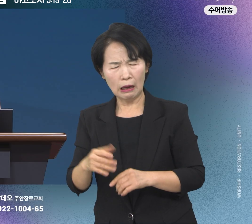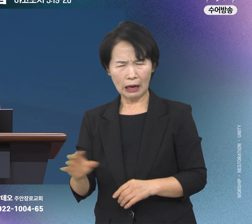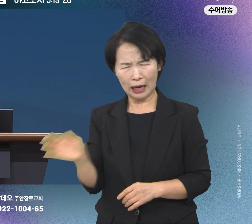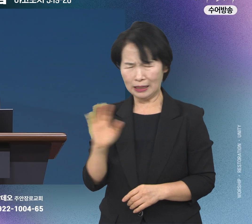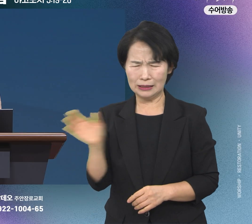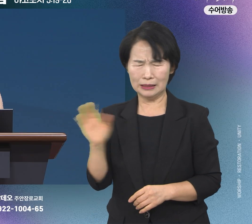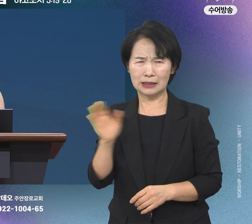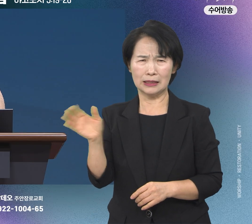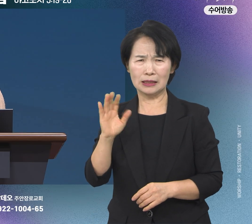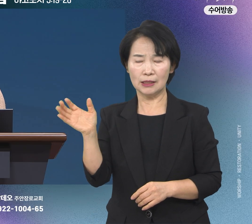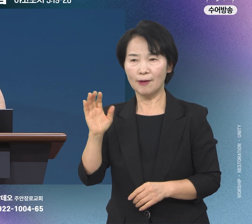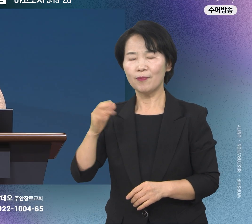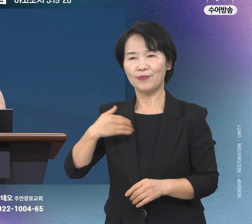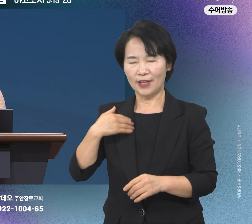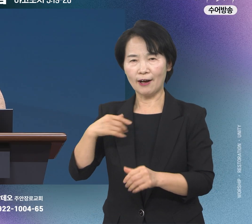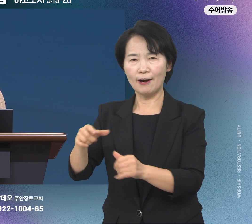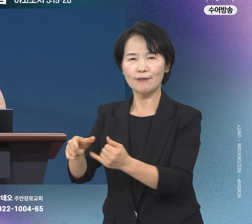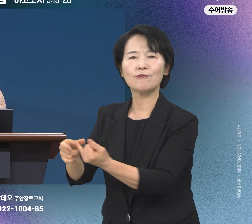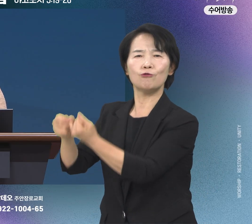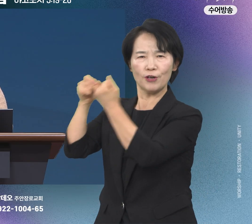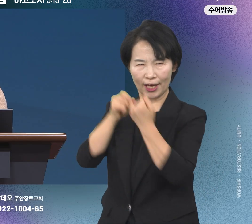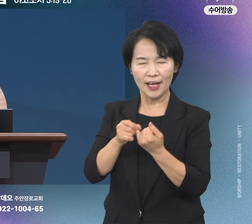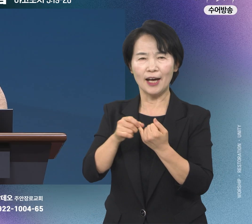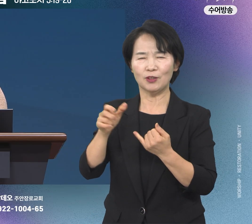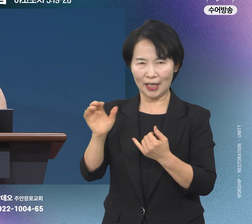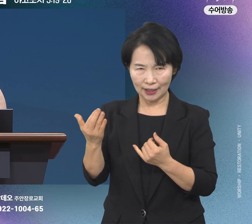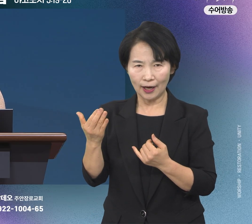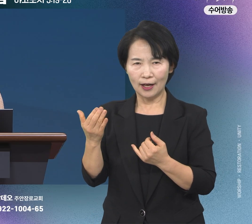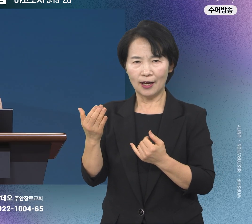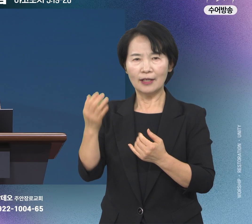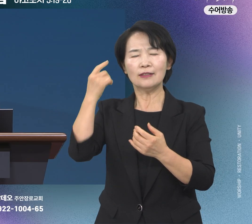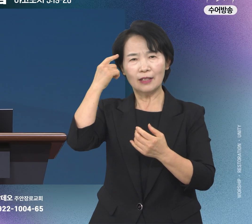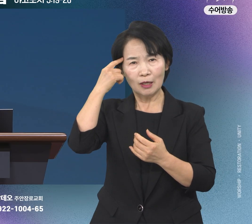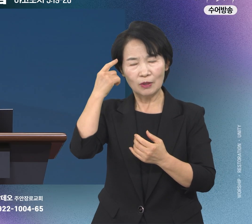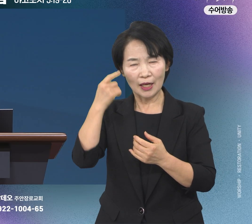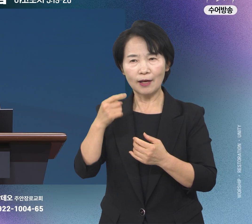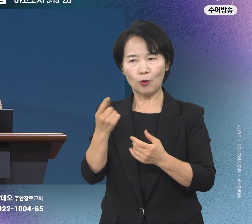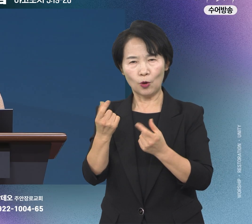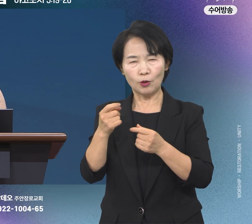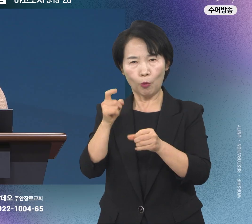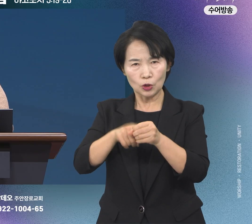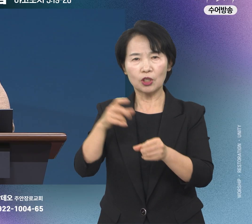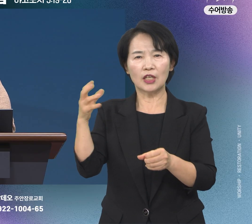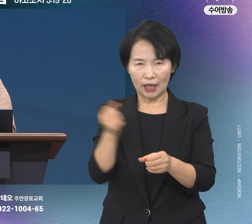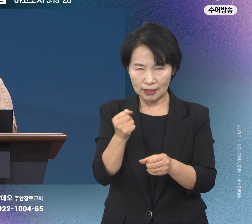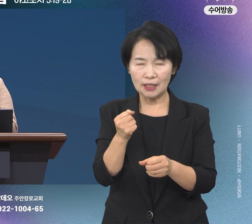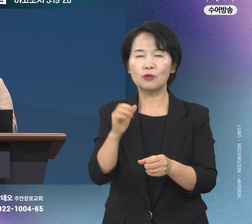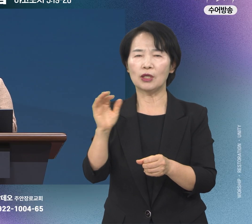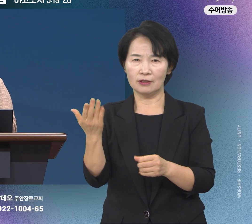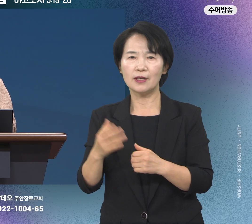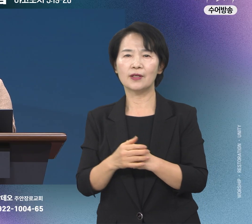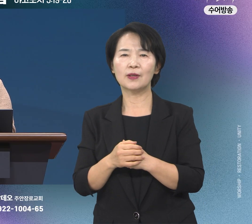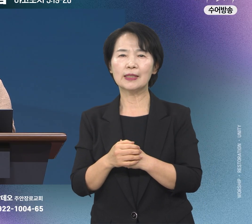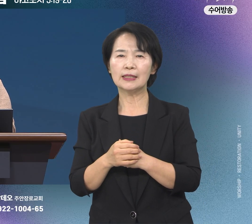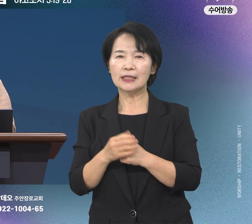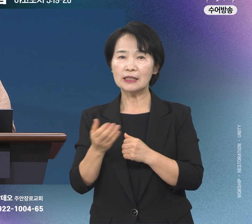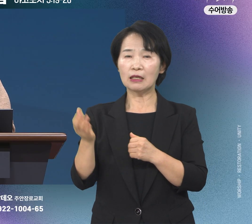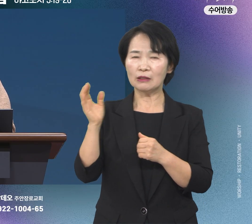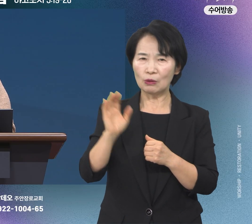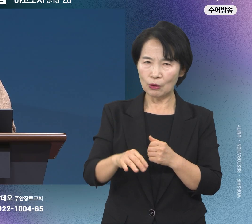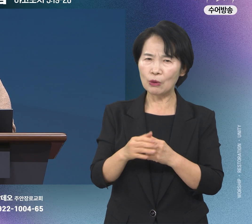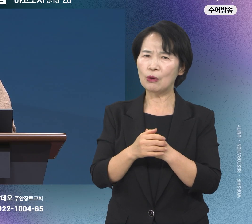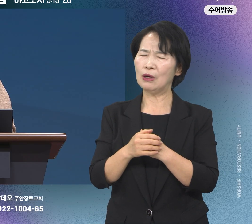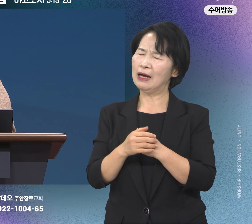저 친구를 빼내와야겠다라는 두 가지의 양가 감정이 들었습니다. 그래도 이제 신천지는 아닌